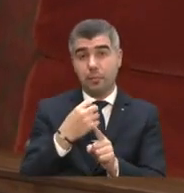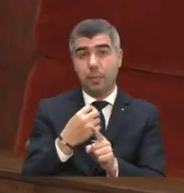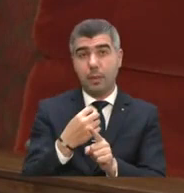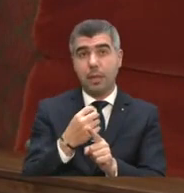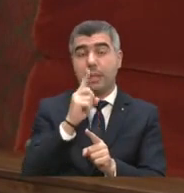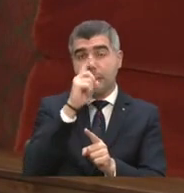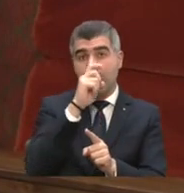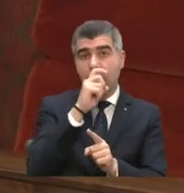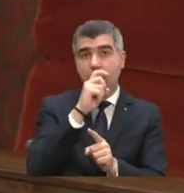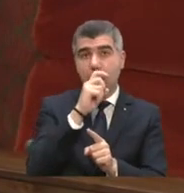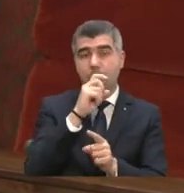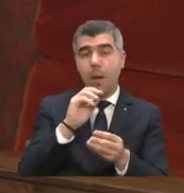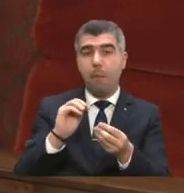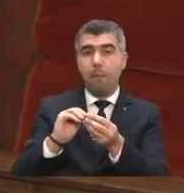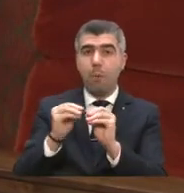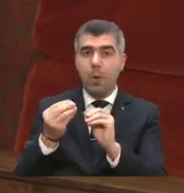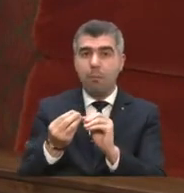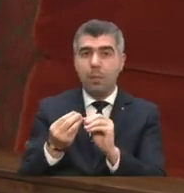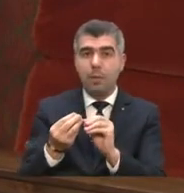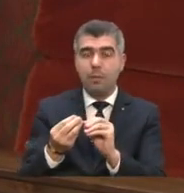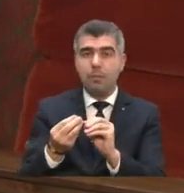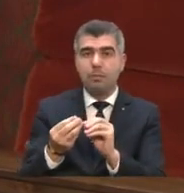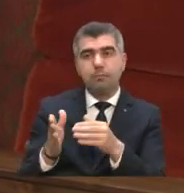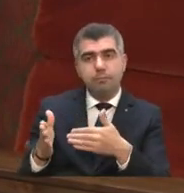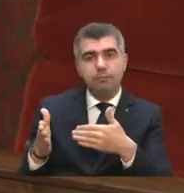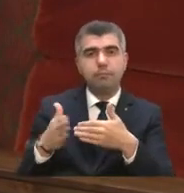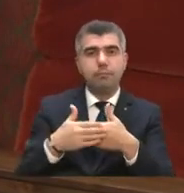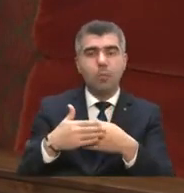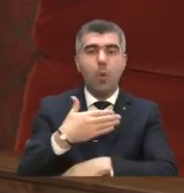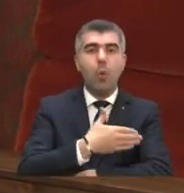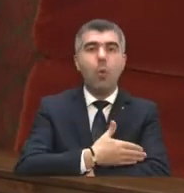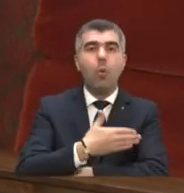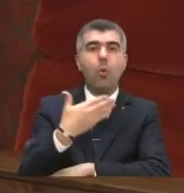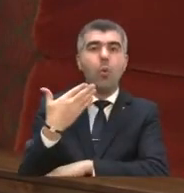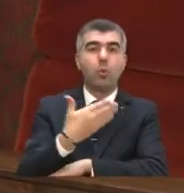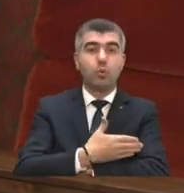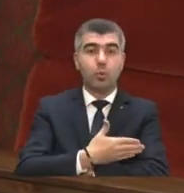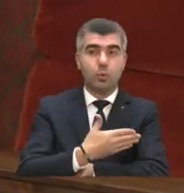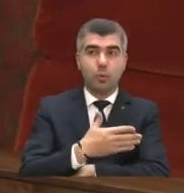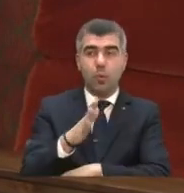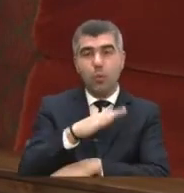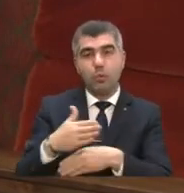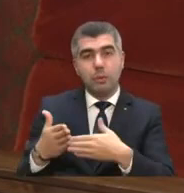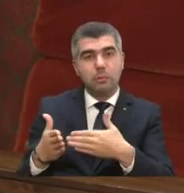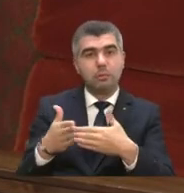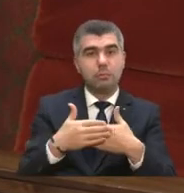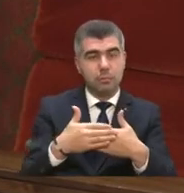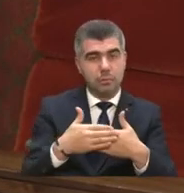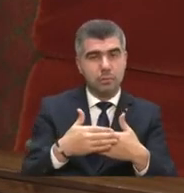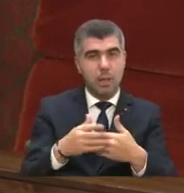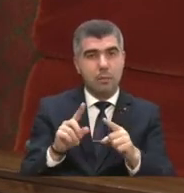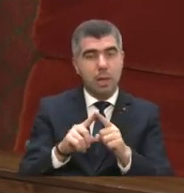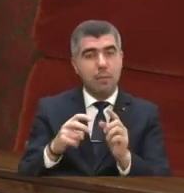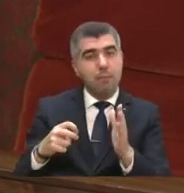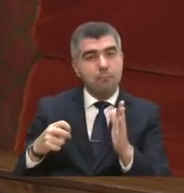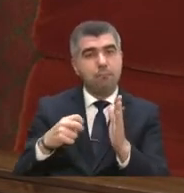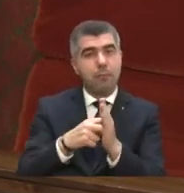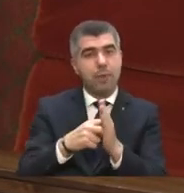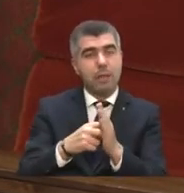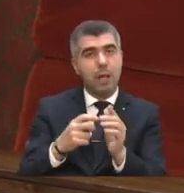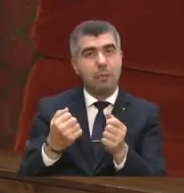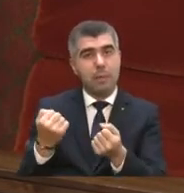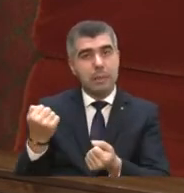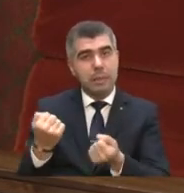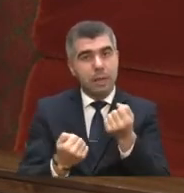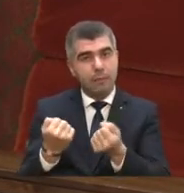الوقت اللي هما في الحدود مغلوقه. اما بالنسبه للتاشيرات ديال السائقين ديال النقل الدولي هي